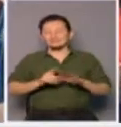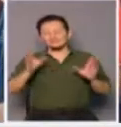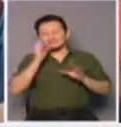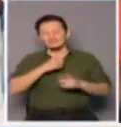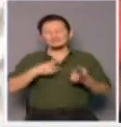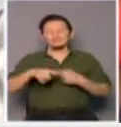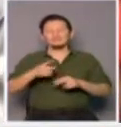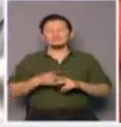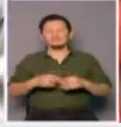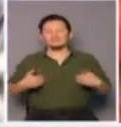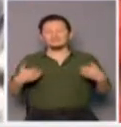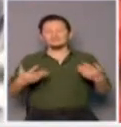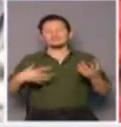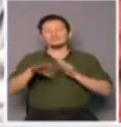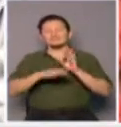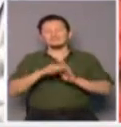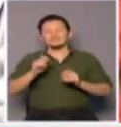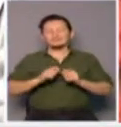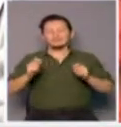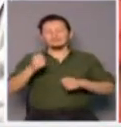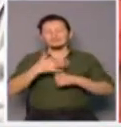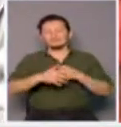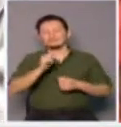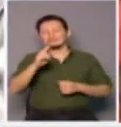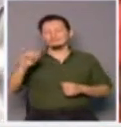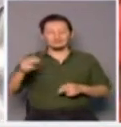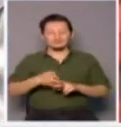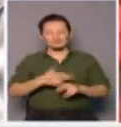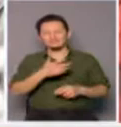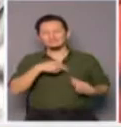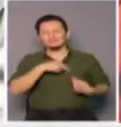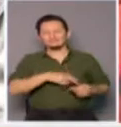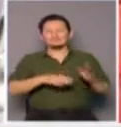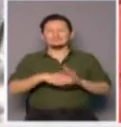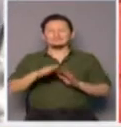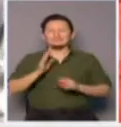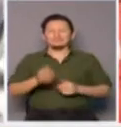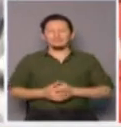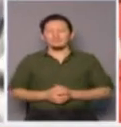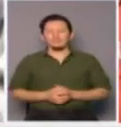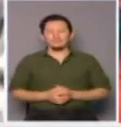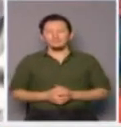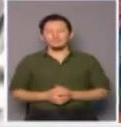бизнесе. Поздравляю вас с открытием торгового центра «Аку». Пусть ваш труд будет плодотворным.